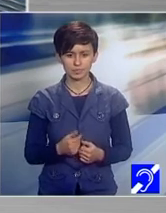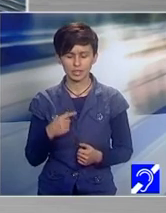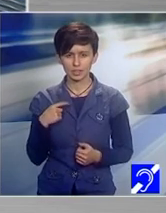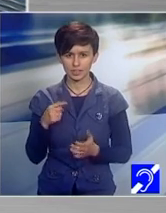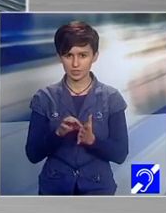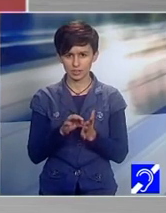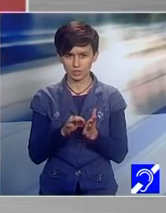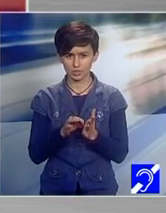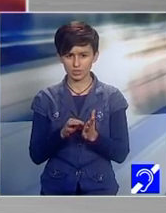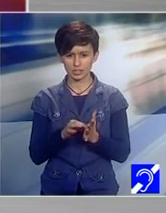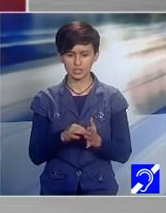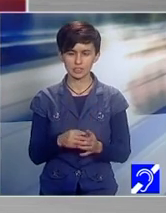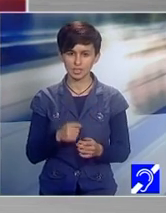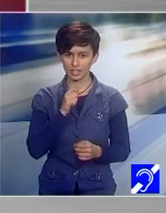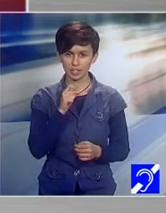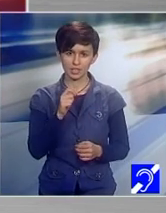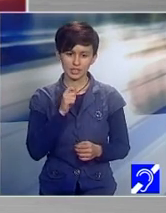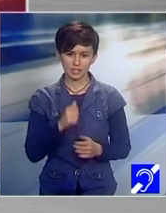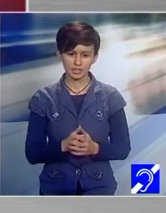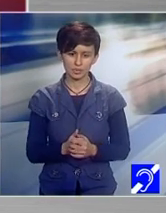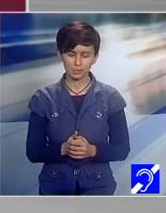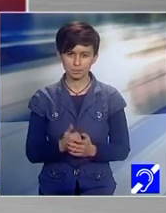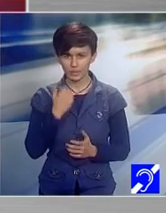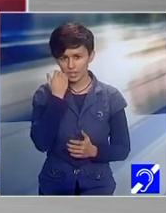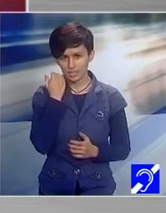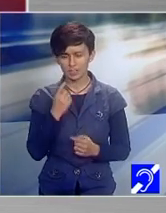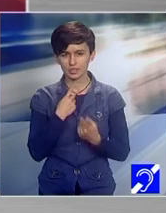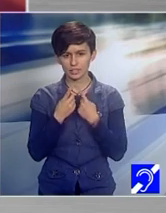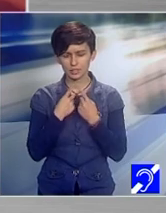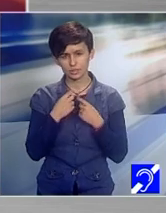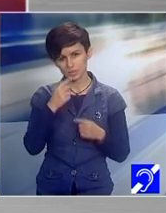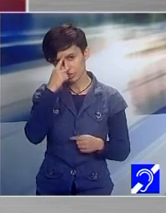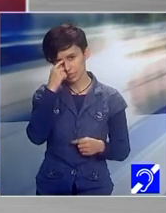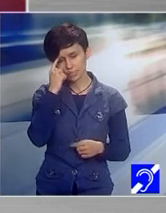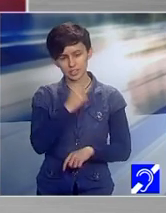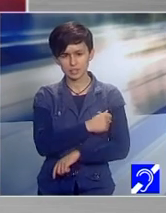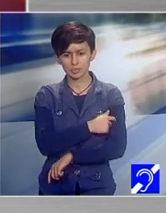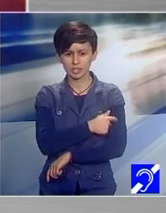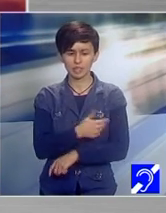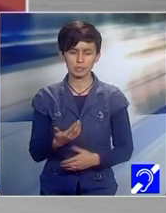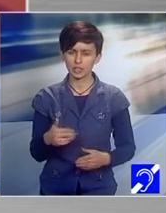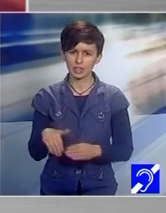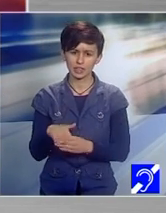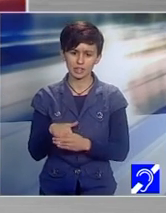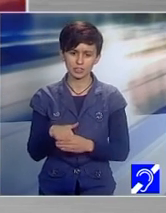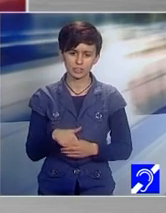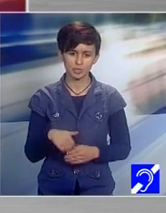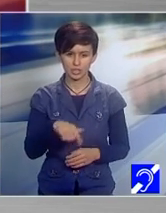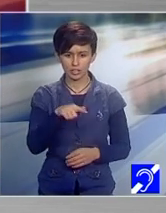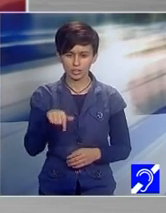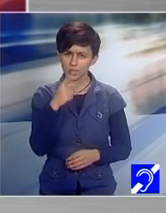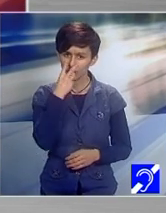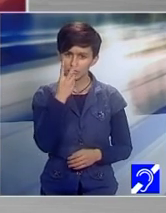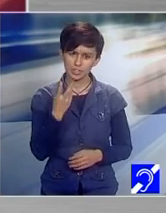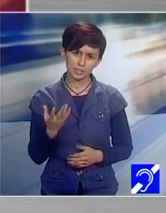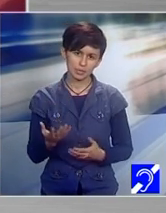condiție la interviu. Sigur că la interviu, când discutăm cu asistenții și cu asistentele pe care îi angajăm, sigur că ne dăm seama cam ce fel de oameni